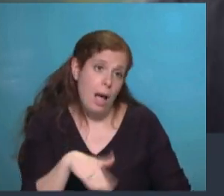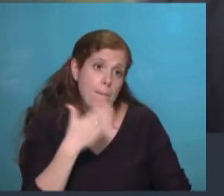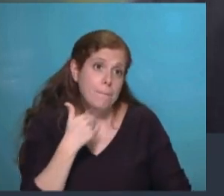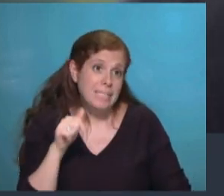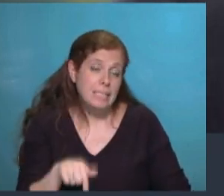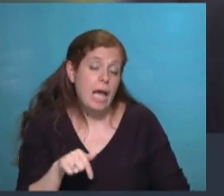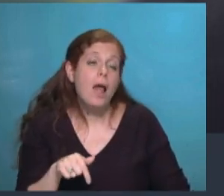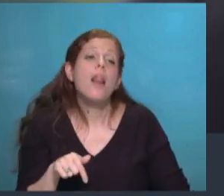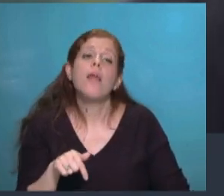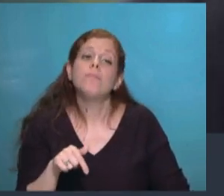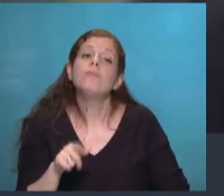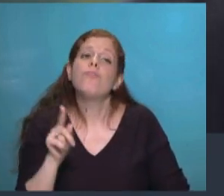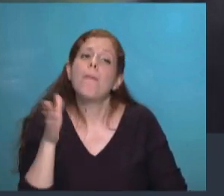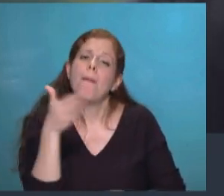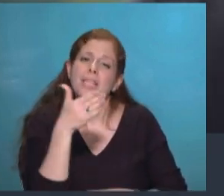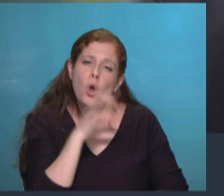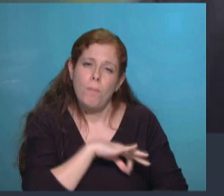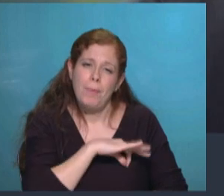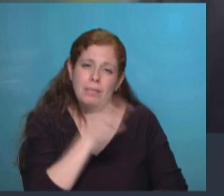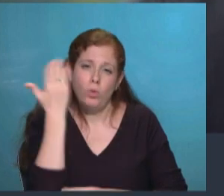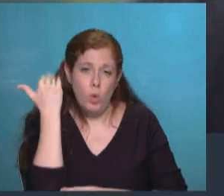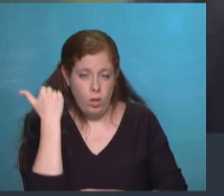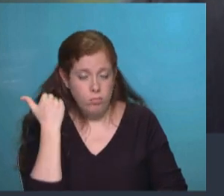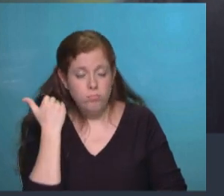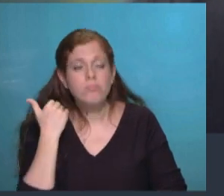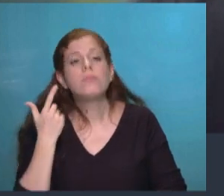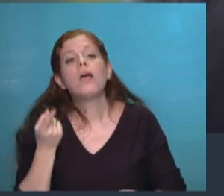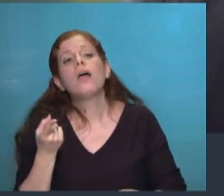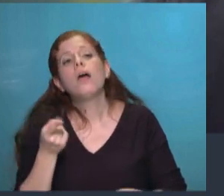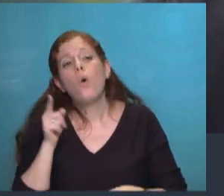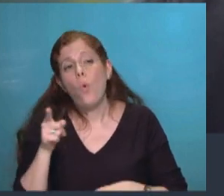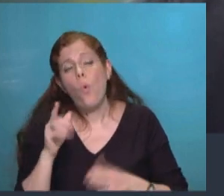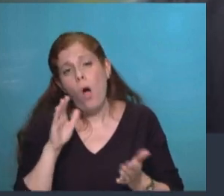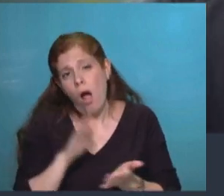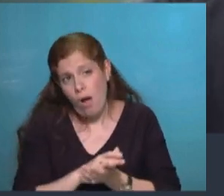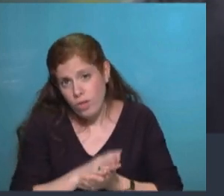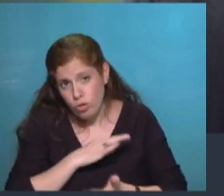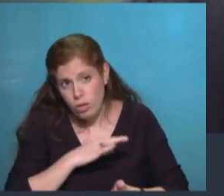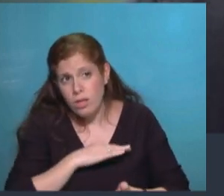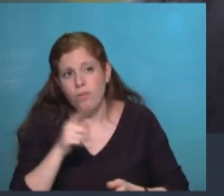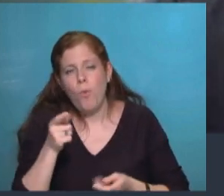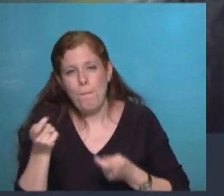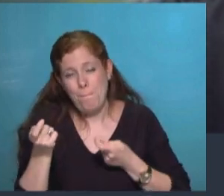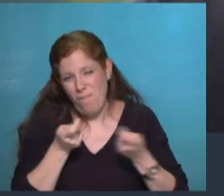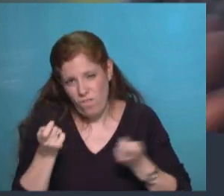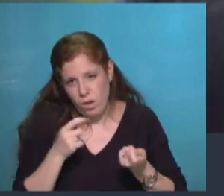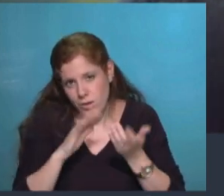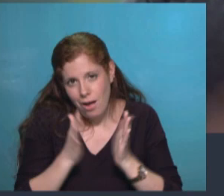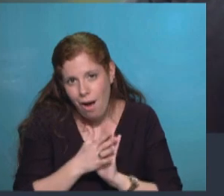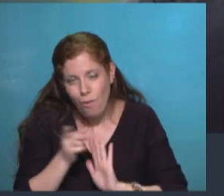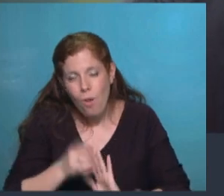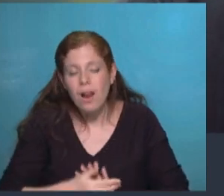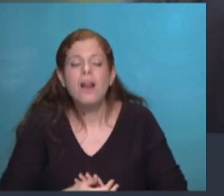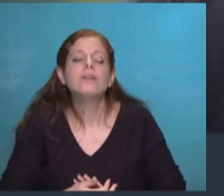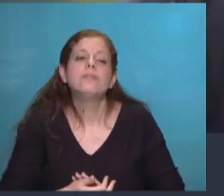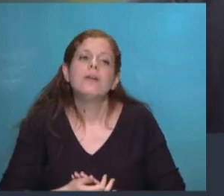Israel also, and post-Soviet Union countries. He's my friend, and he's a producer of the